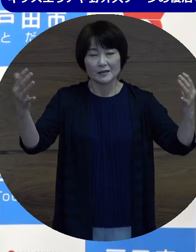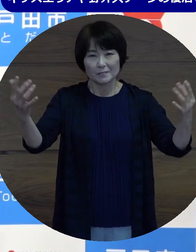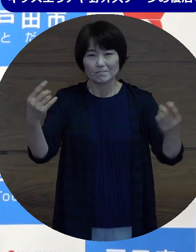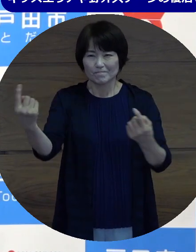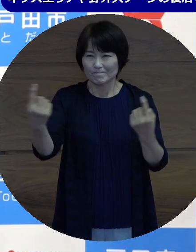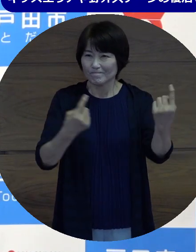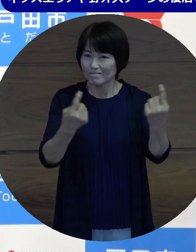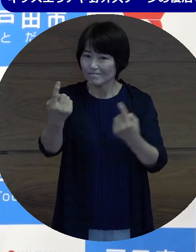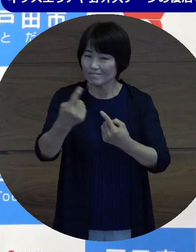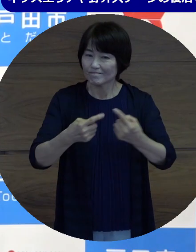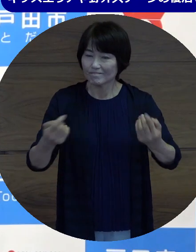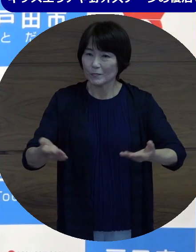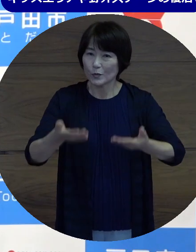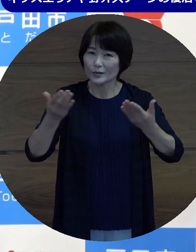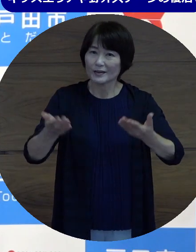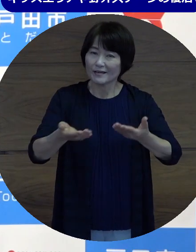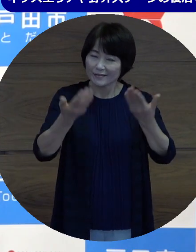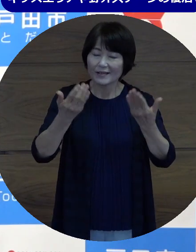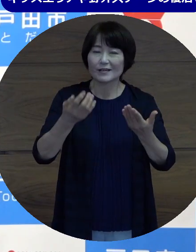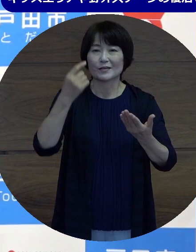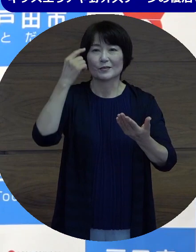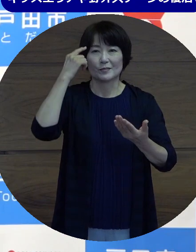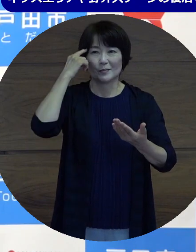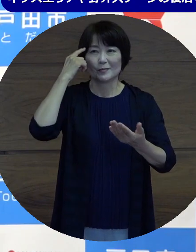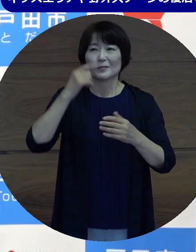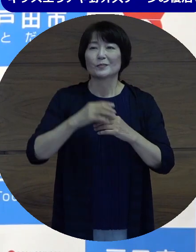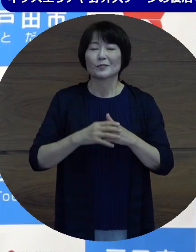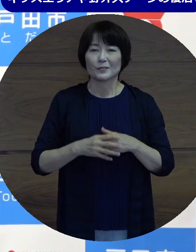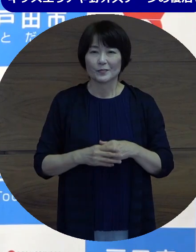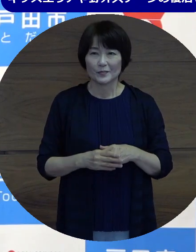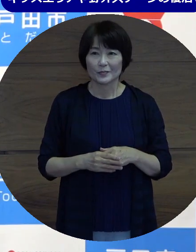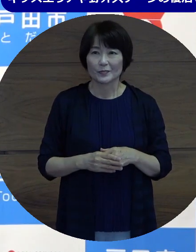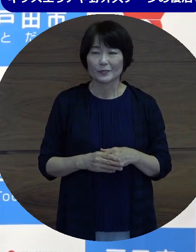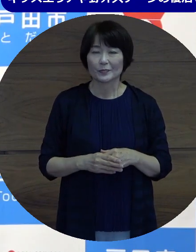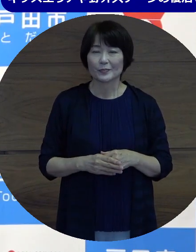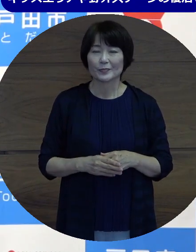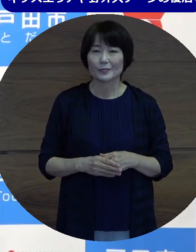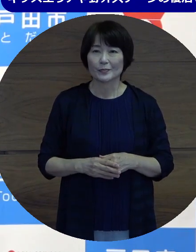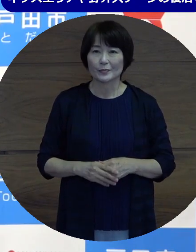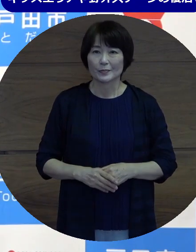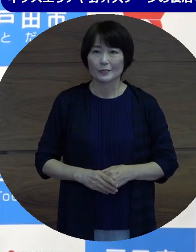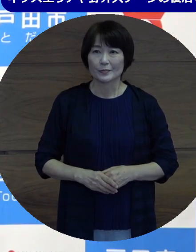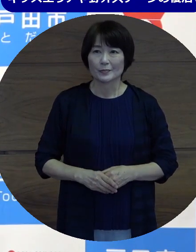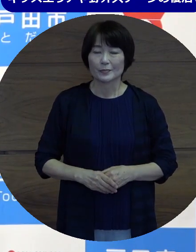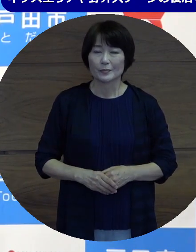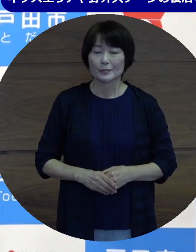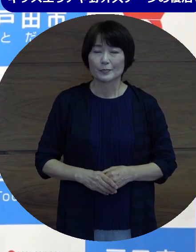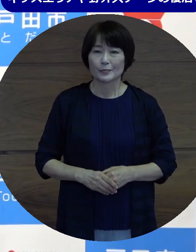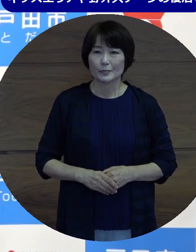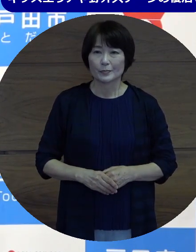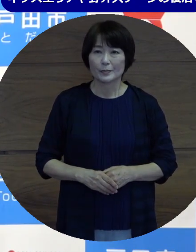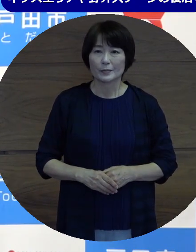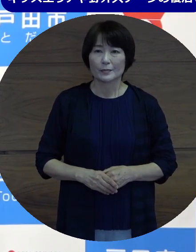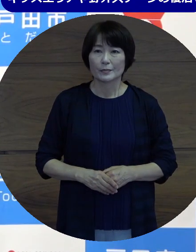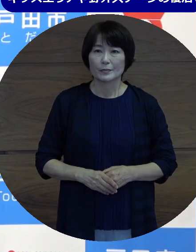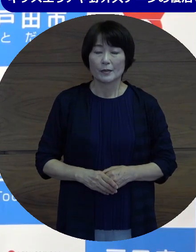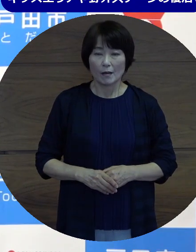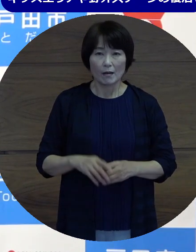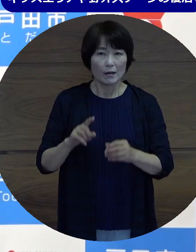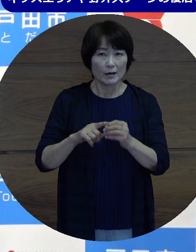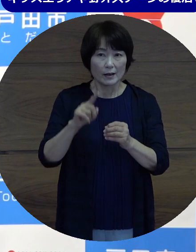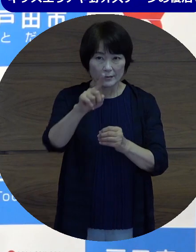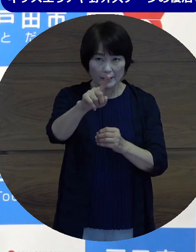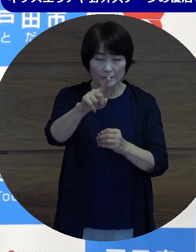今年のふるさと祭りが終えられたのではないかなというふうに思っているところであります。来年